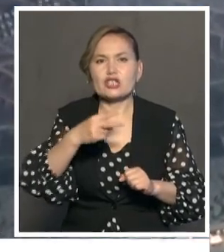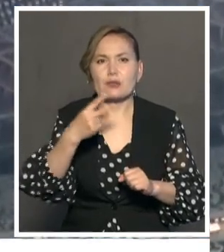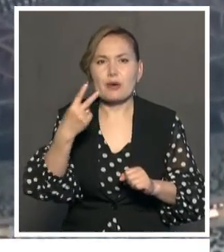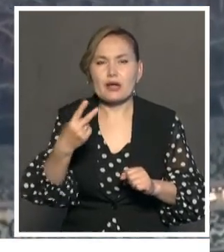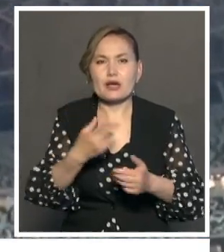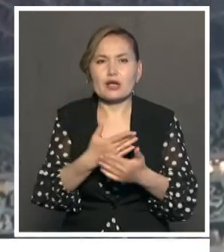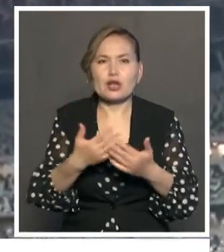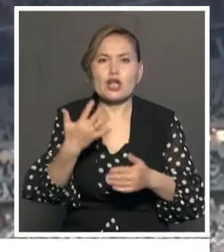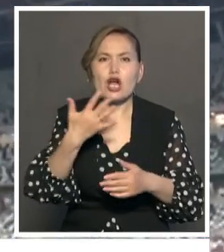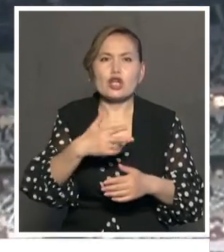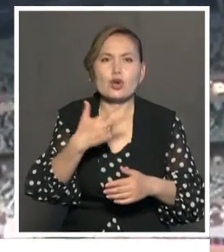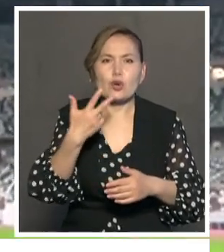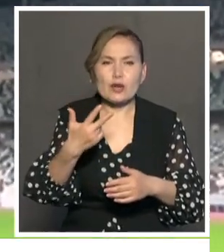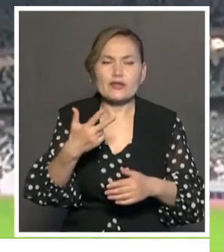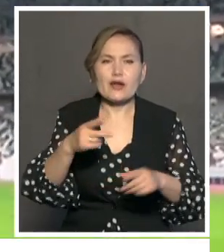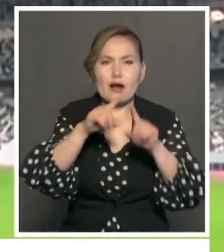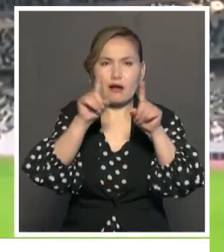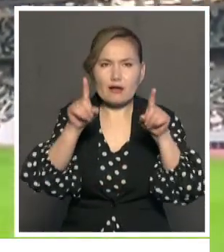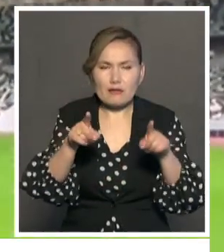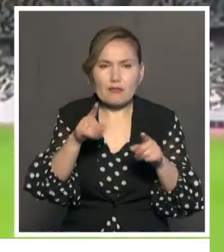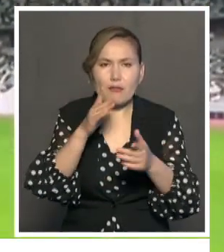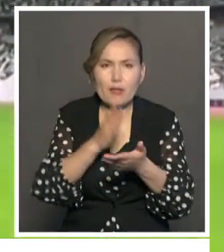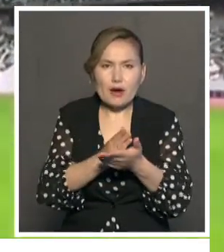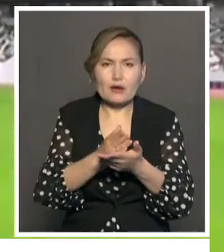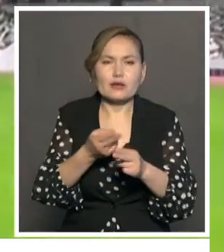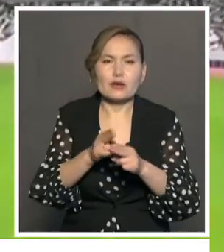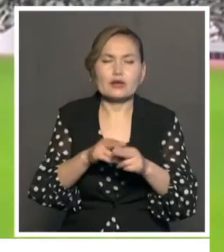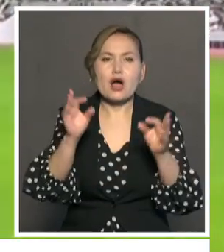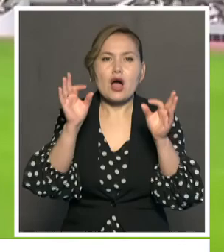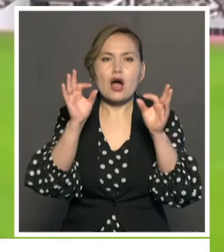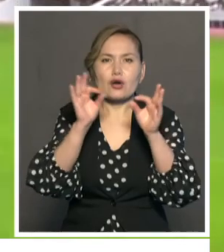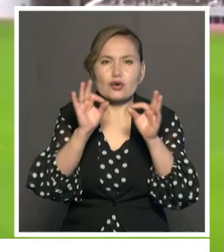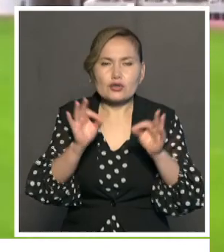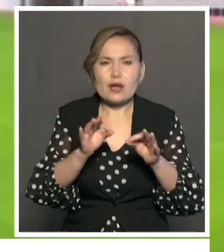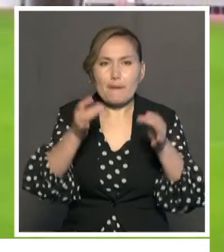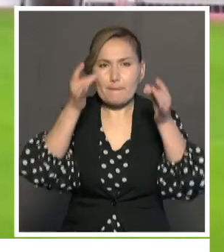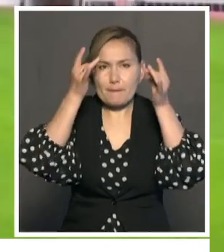түрінен 53 лицензия жеңіп алды. Сондай-ақ күзде мәдениет және